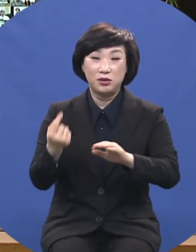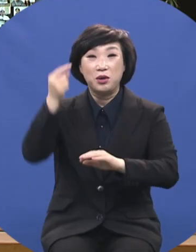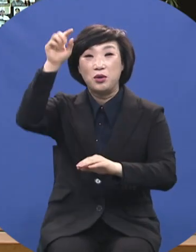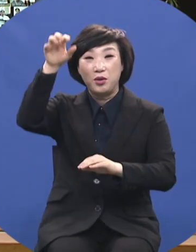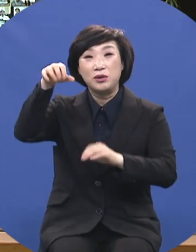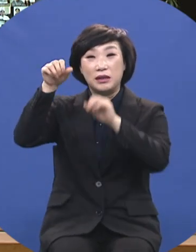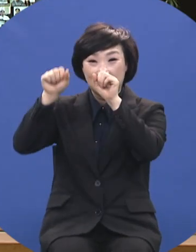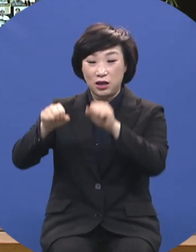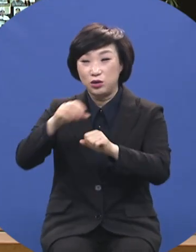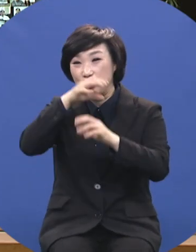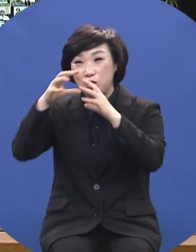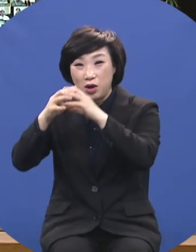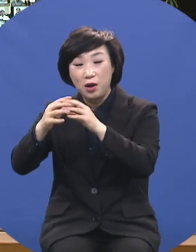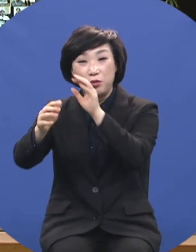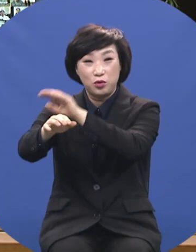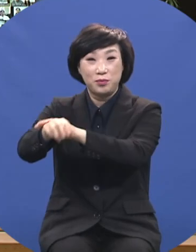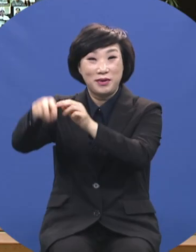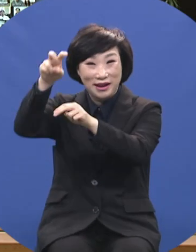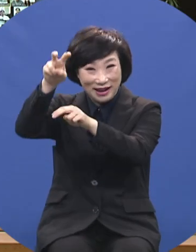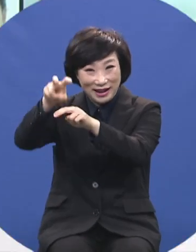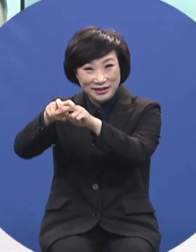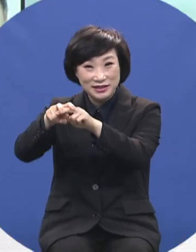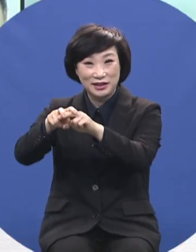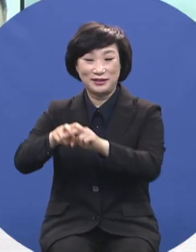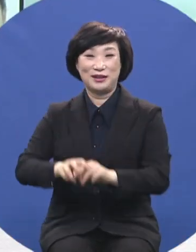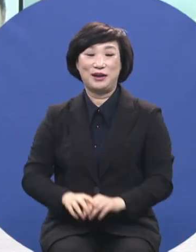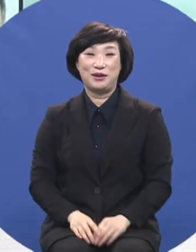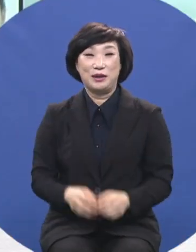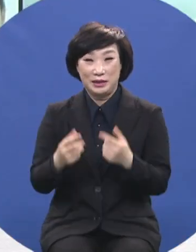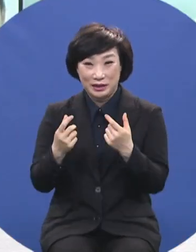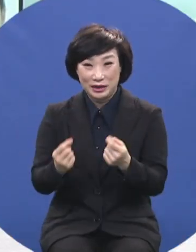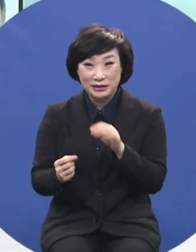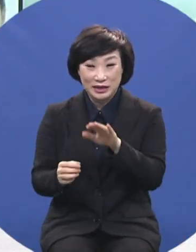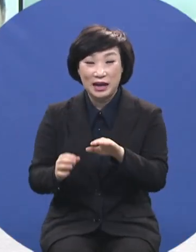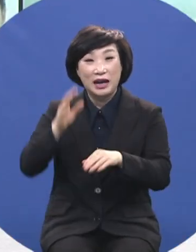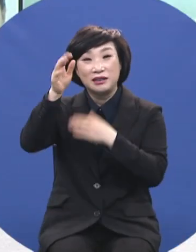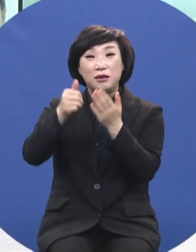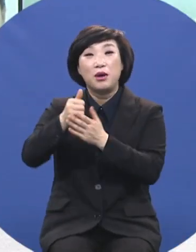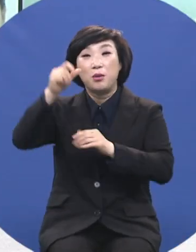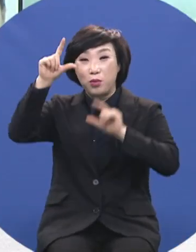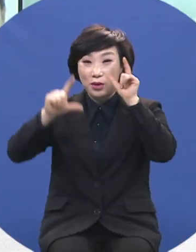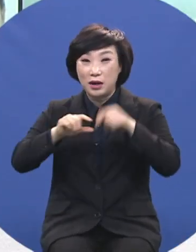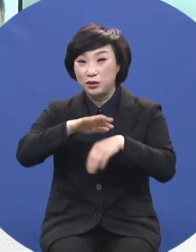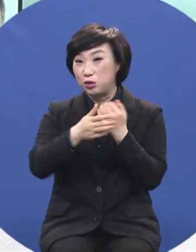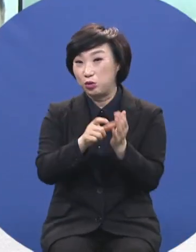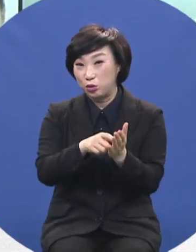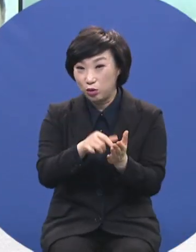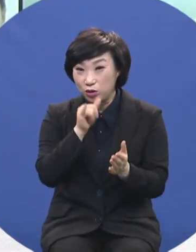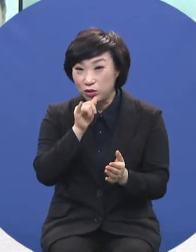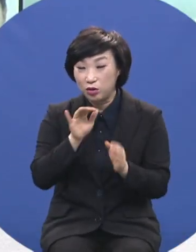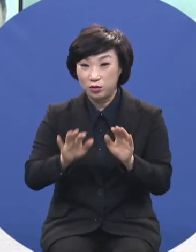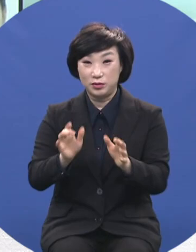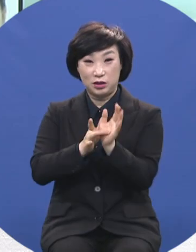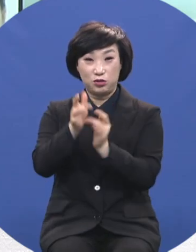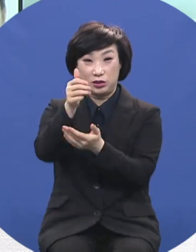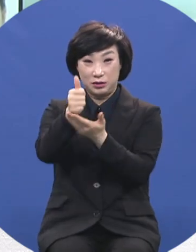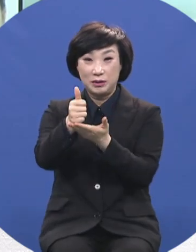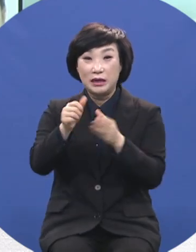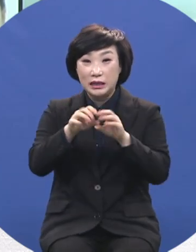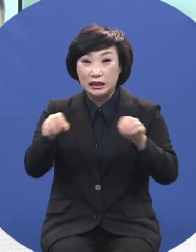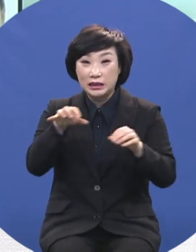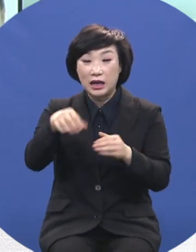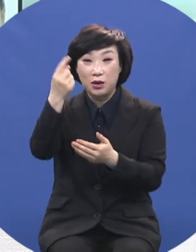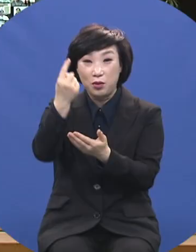계신 위엄의 우편에 앉으셨느니라. 자, 이는 하나님의 형상이시라고 그랬어요. 그럼 예수님이 이 땅에